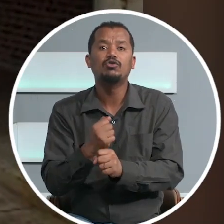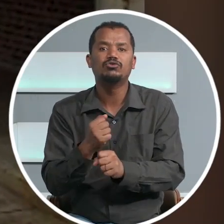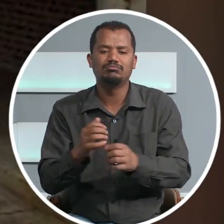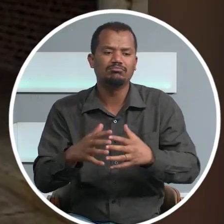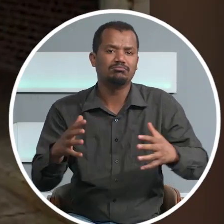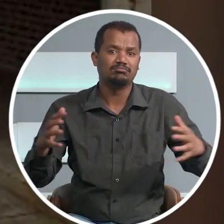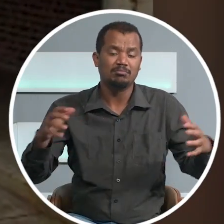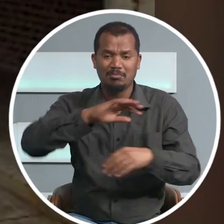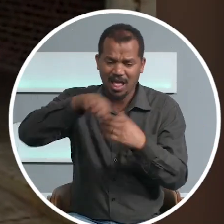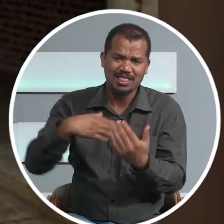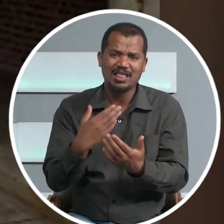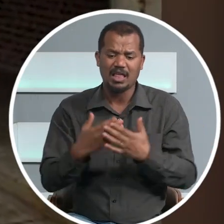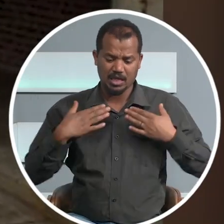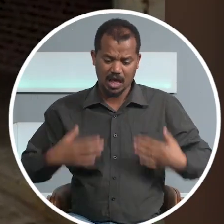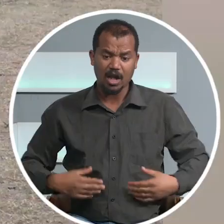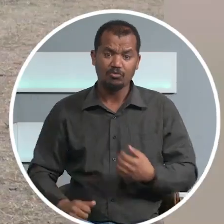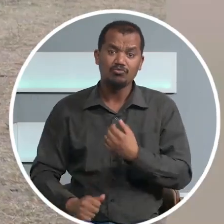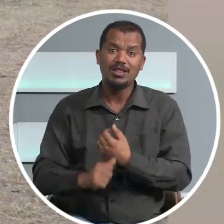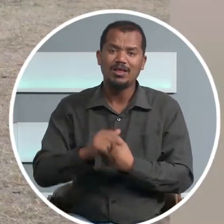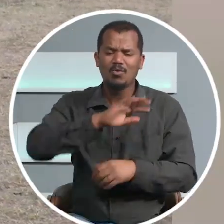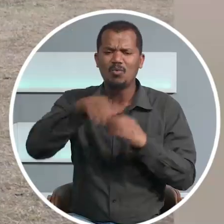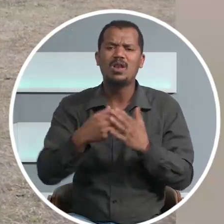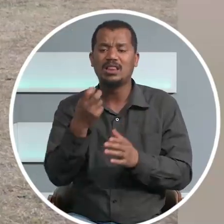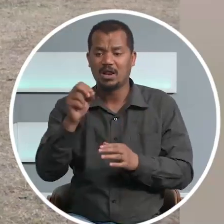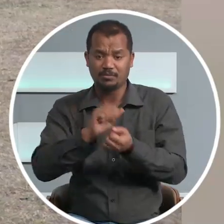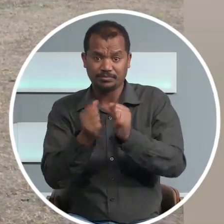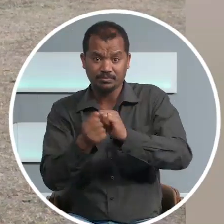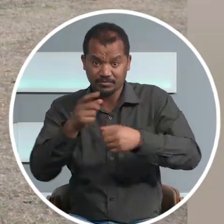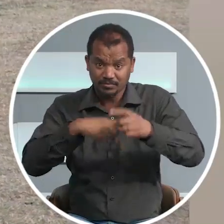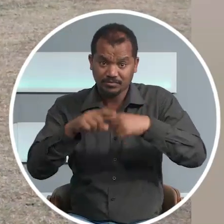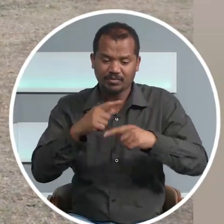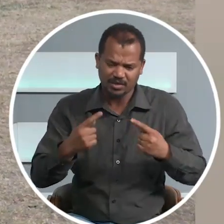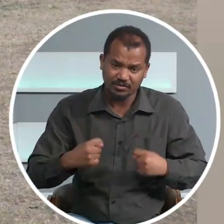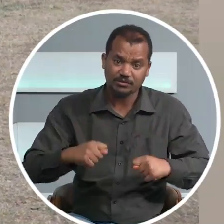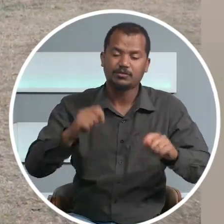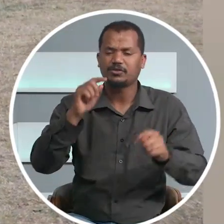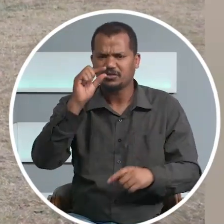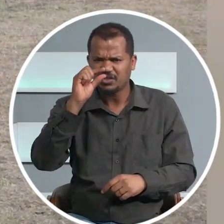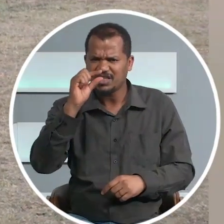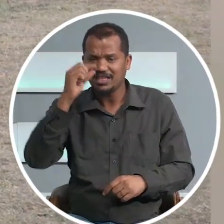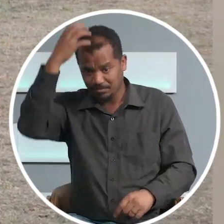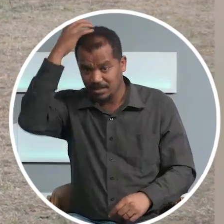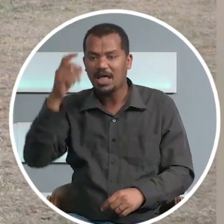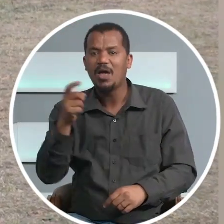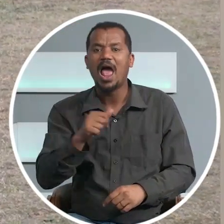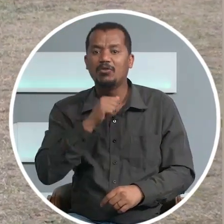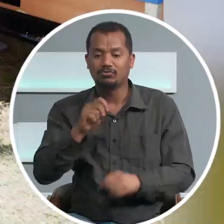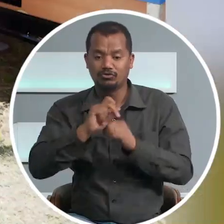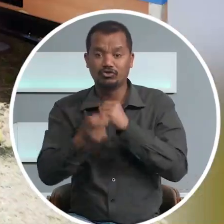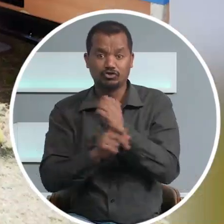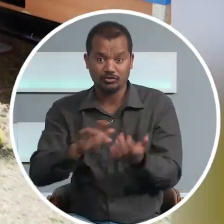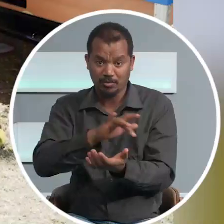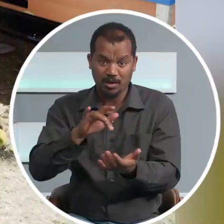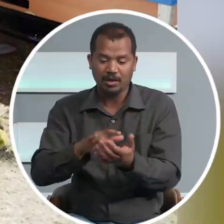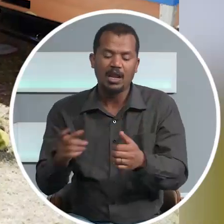ስራዎቹን እያሰፋ በአጠቃላይ የአካል ጉዳተኛውን ሁለንተናዊ ለውጥ ለማምጣት ከሚጥሩ ጥቂት መንግስታዊ ያልሆኑ